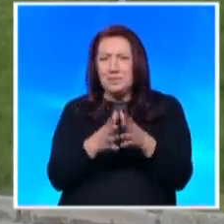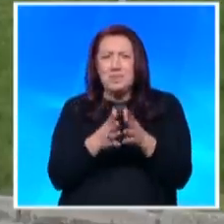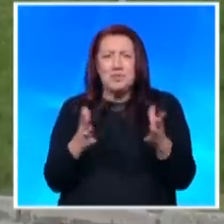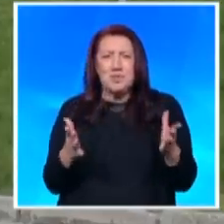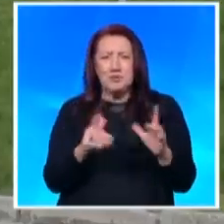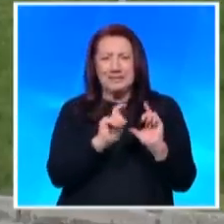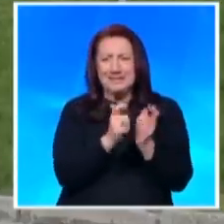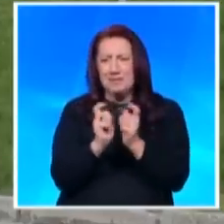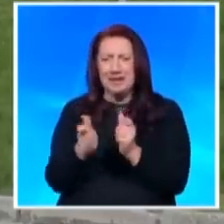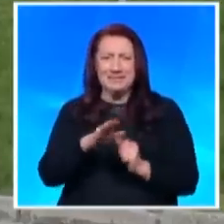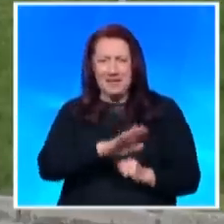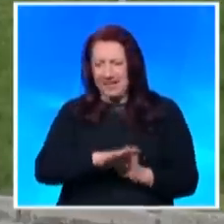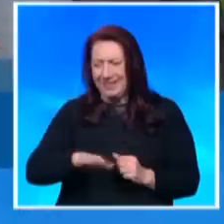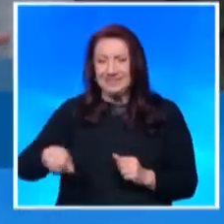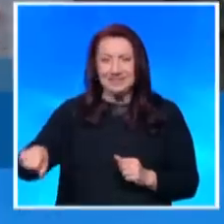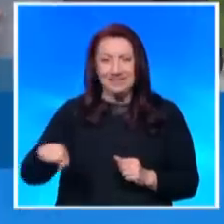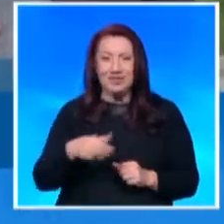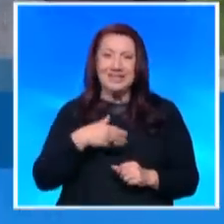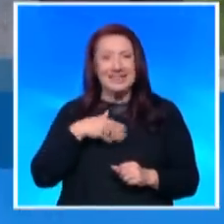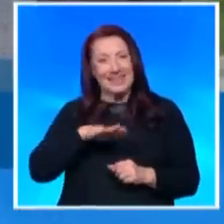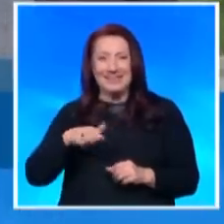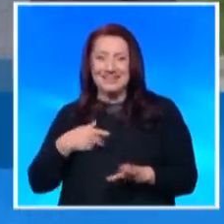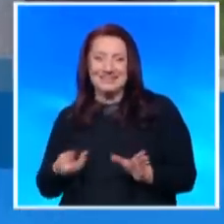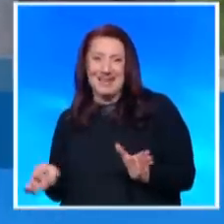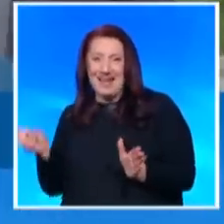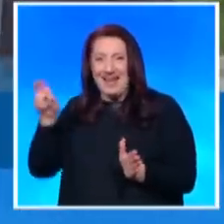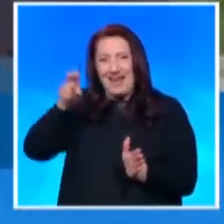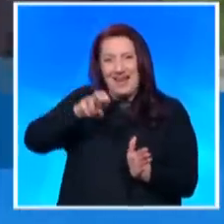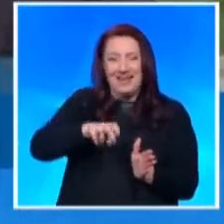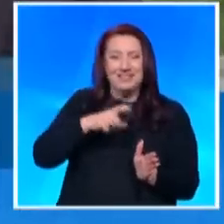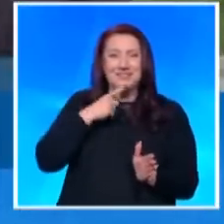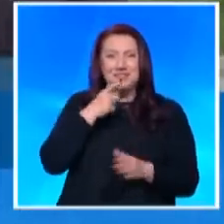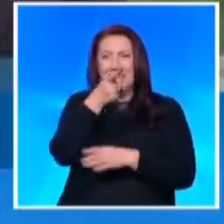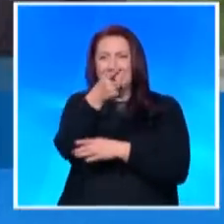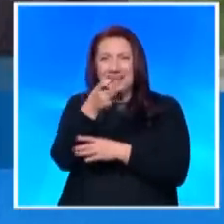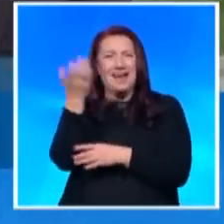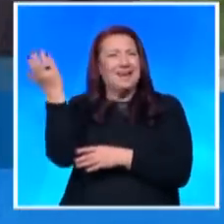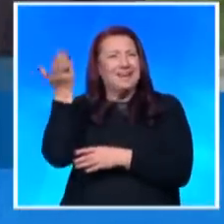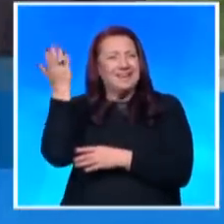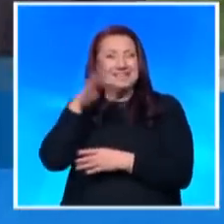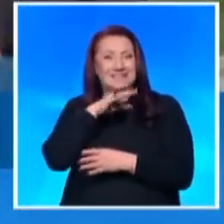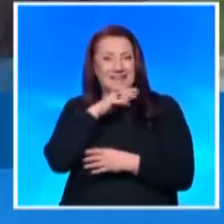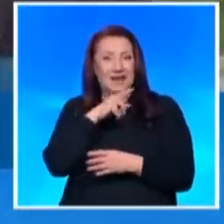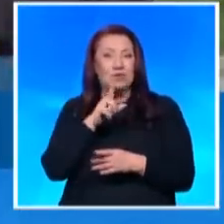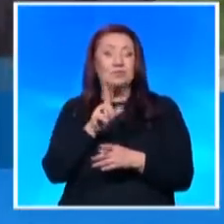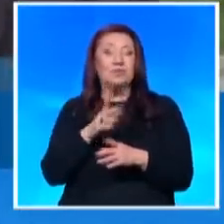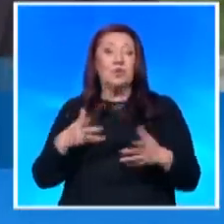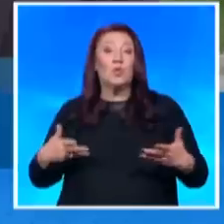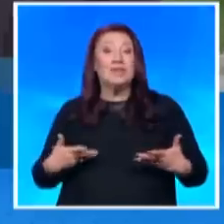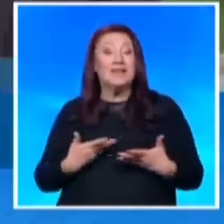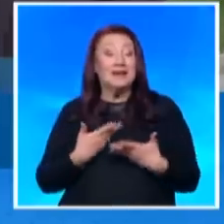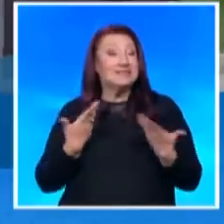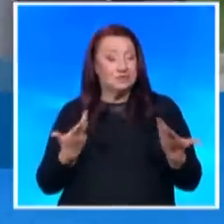на бойните машини. Наистина подготвят много богата програма. Най-интересното от тази година е влез в